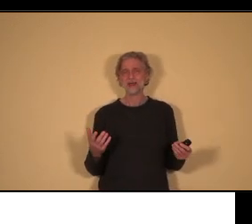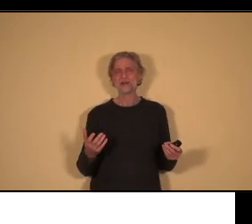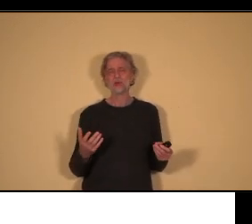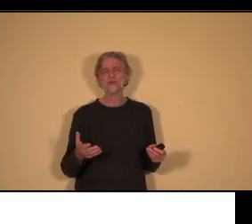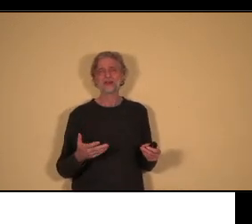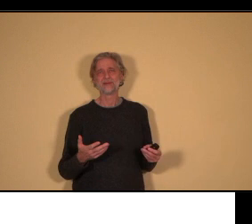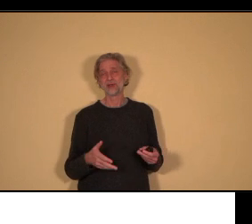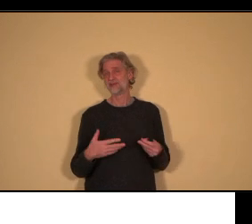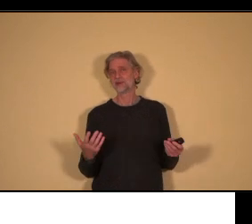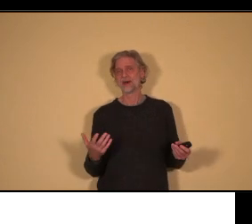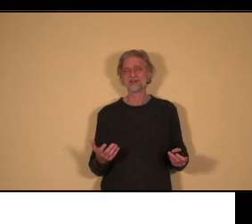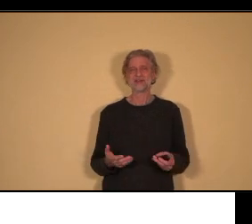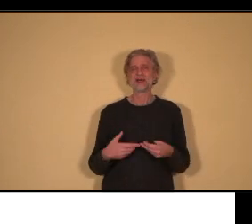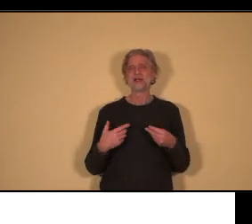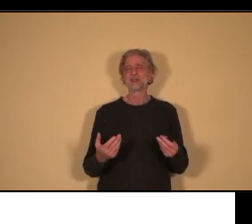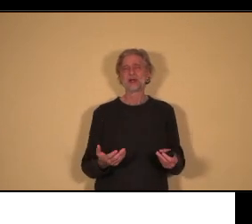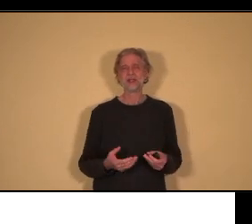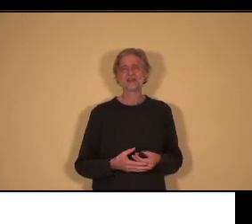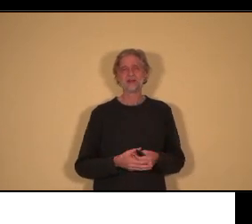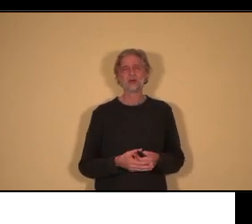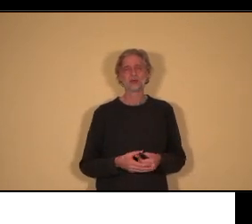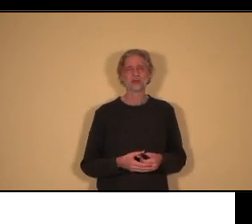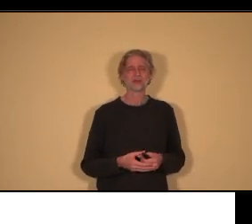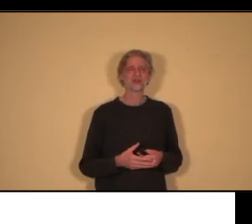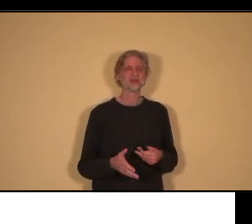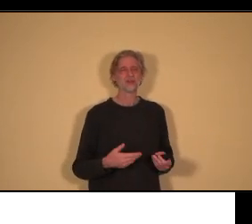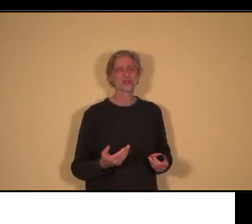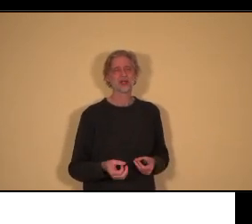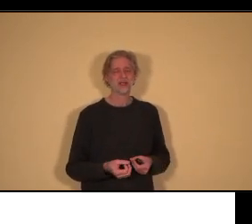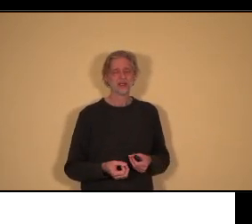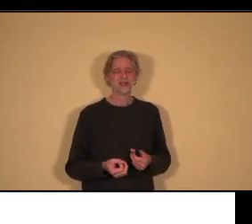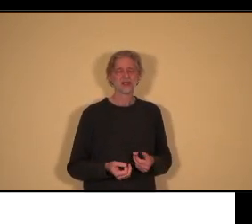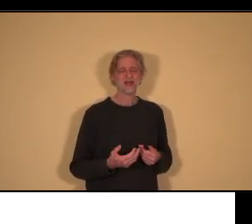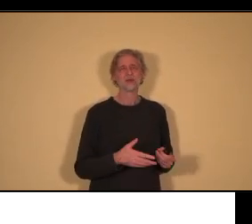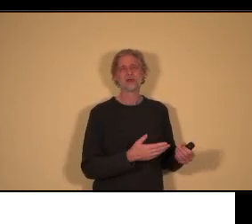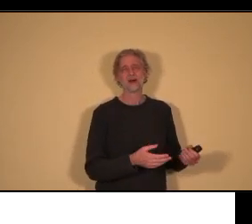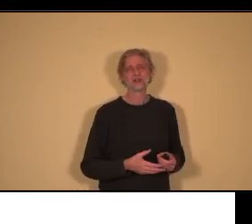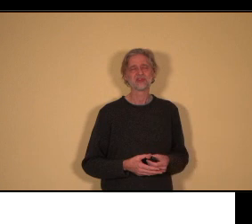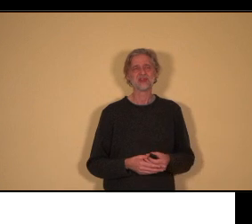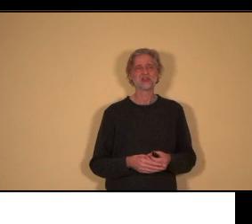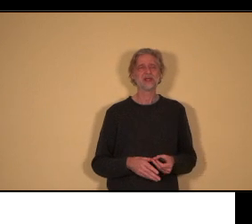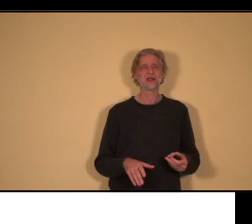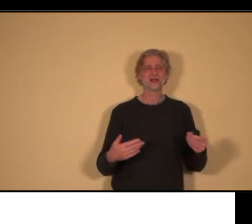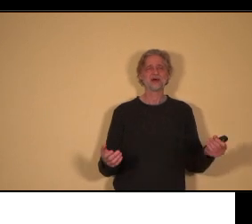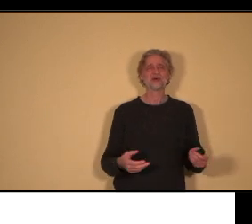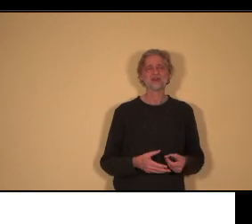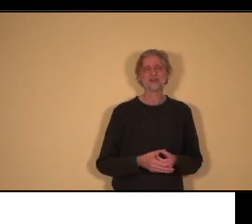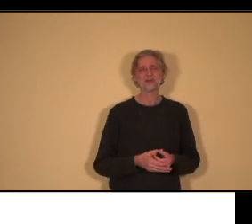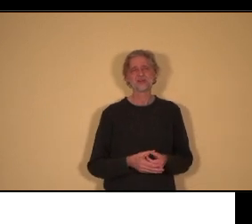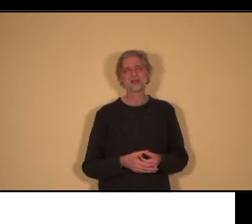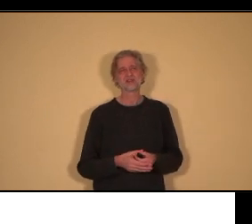CO2 umwandeln wollen, CO2 ist ein sehr stabiles Endprodukt. Und jetzt kann man sich vorstellen, thermodynamisch ist es sehr schwierig, daraus